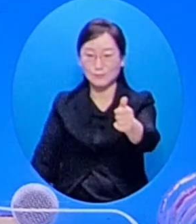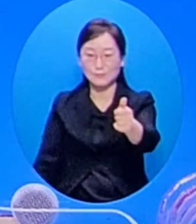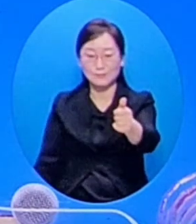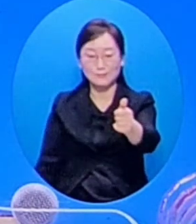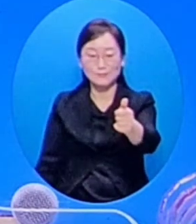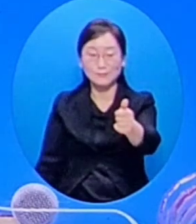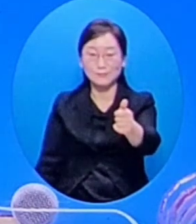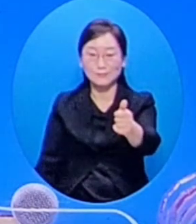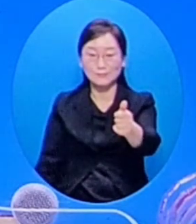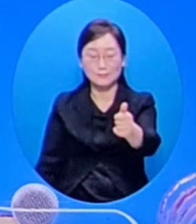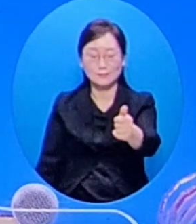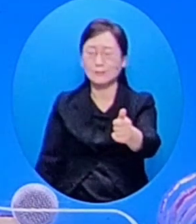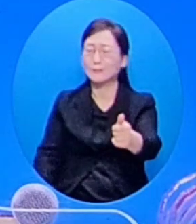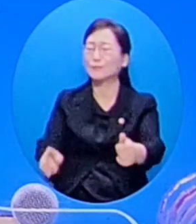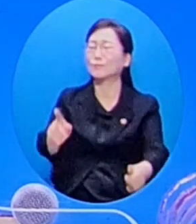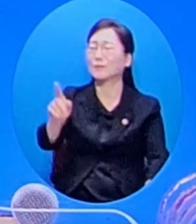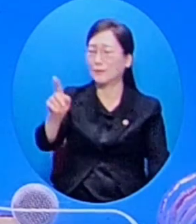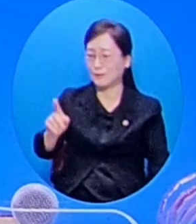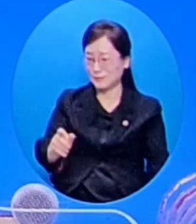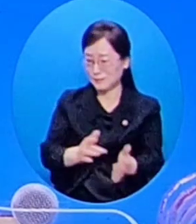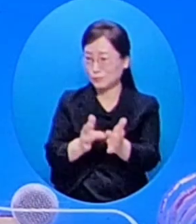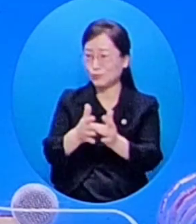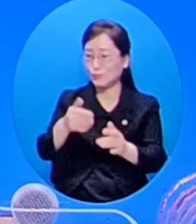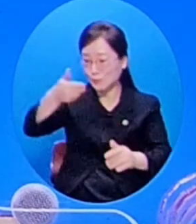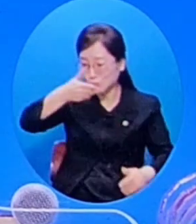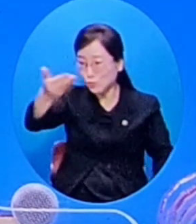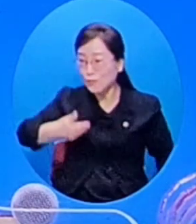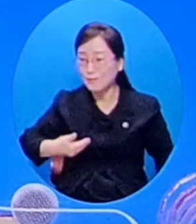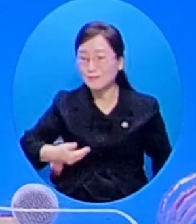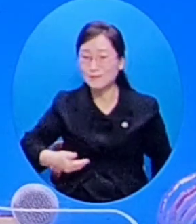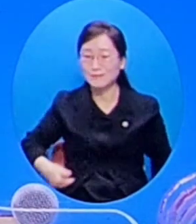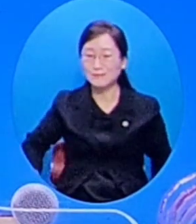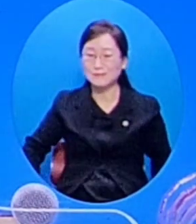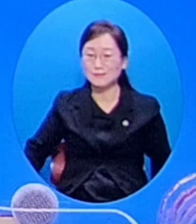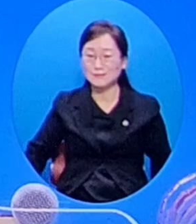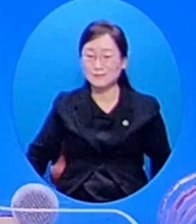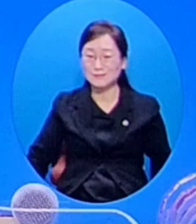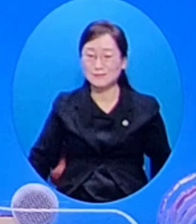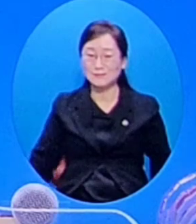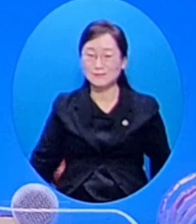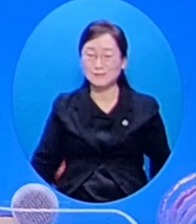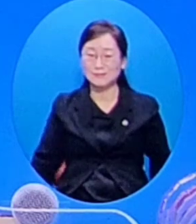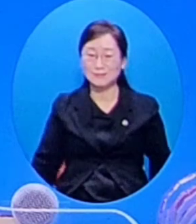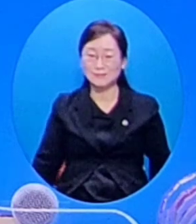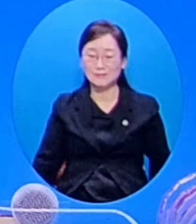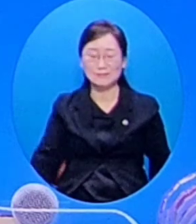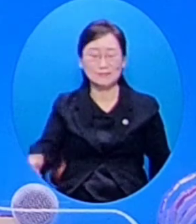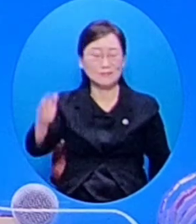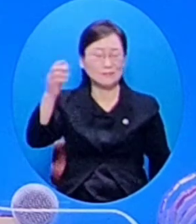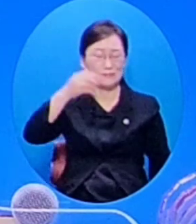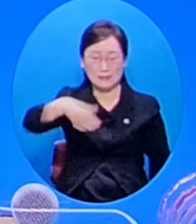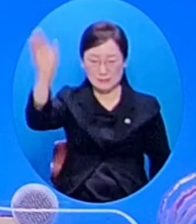그러니까 아니 예수가 내게 반박해줘 그러면서 전도를 확